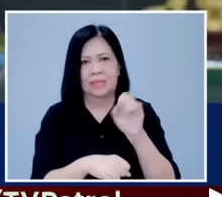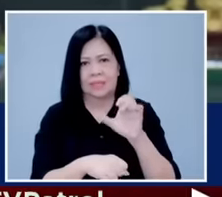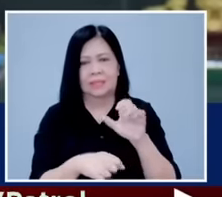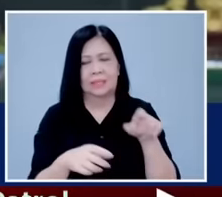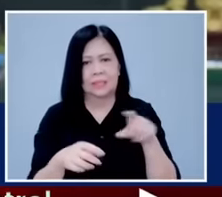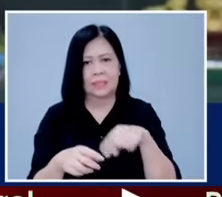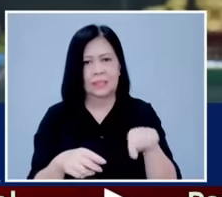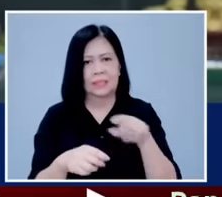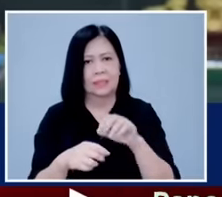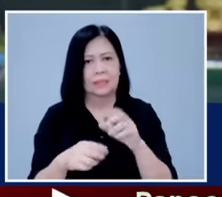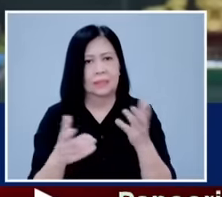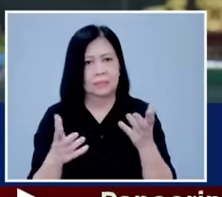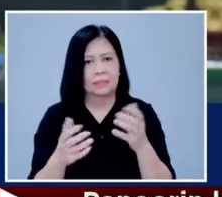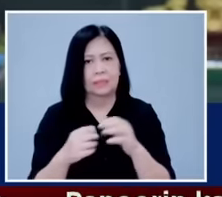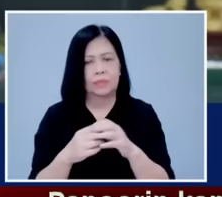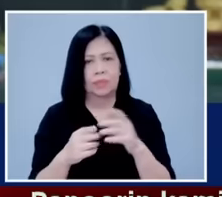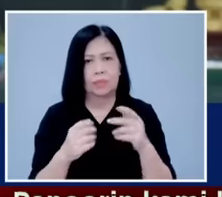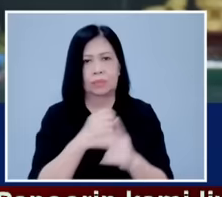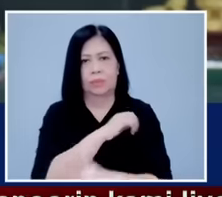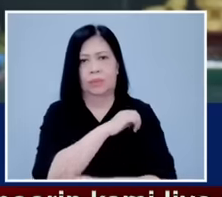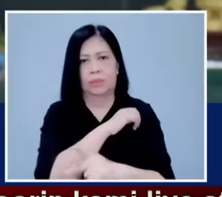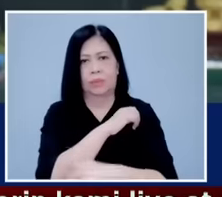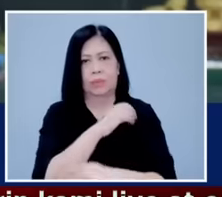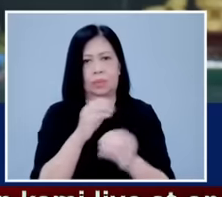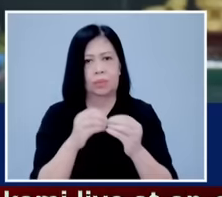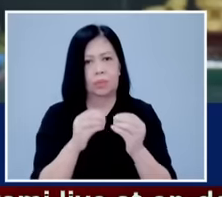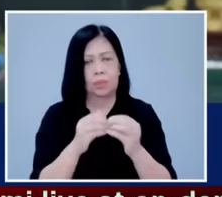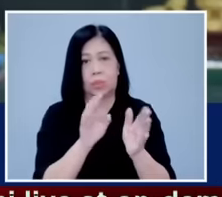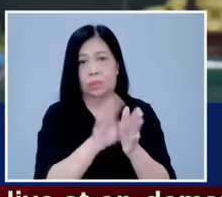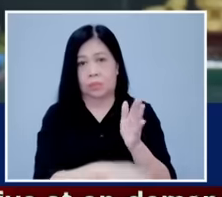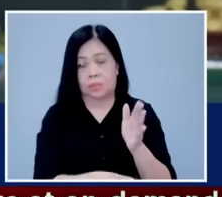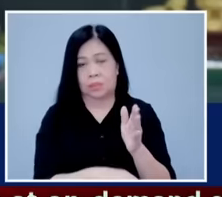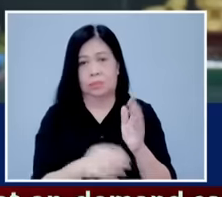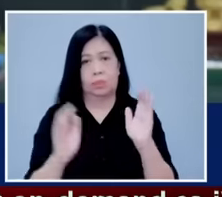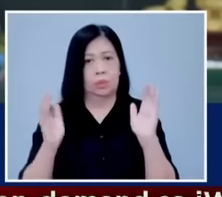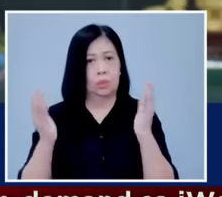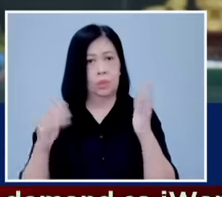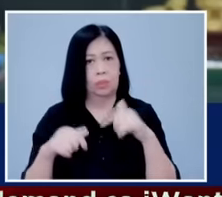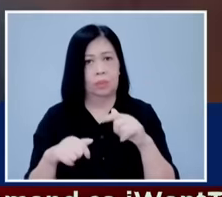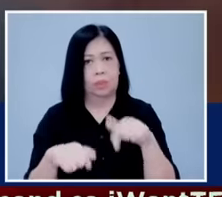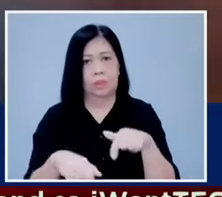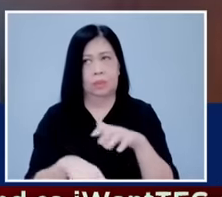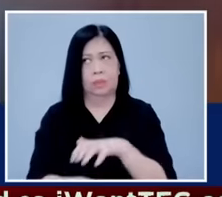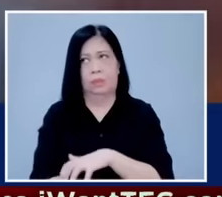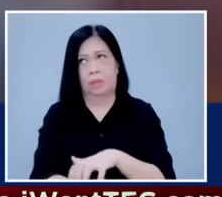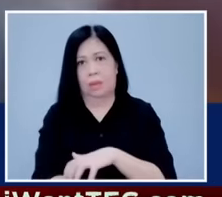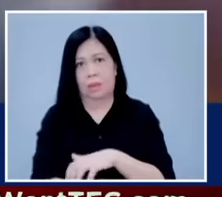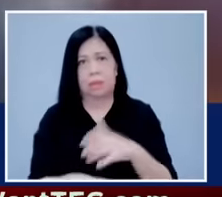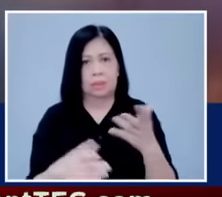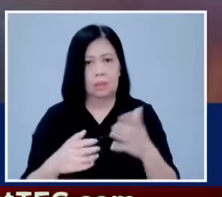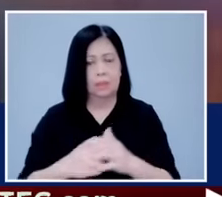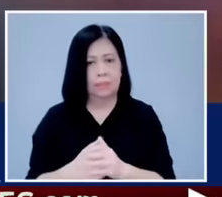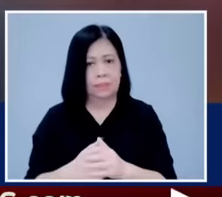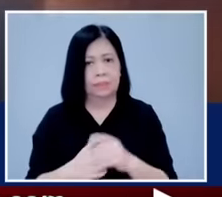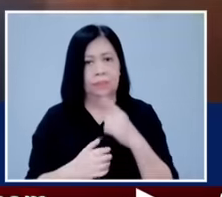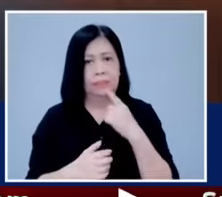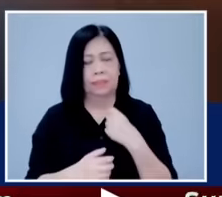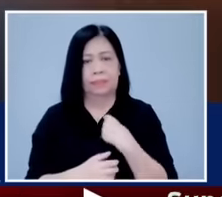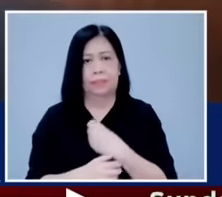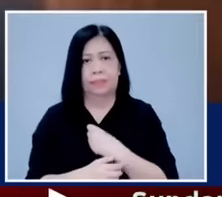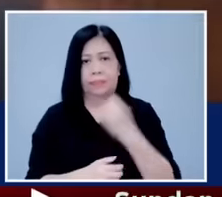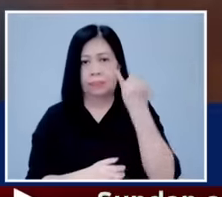basis. Siyempre po, yung sa probinsya, mas mura ang lease niyan okay. As compared say nasa Makati ka. Ayon kay Senator Jinggoy